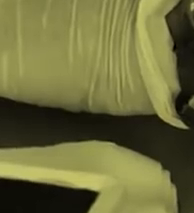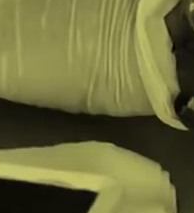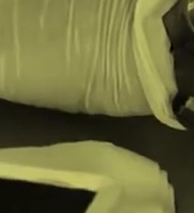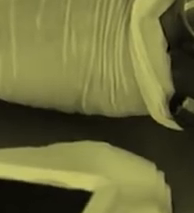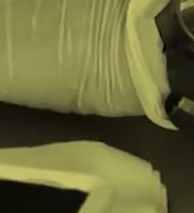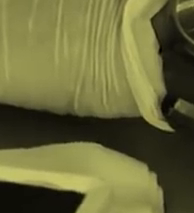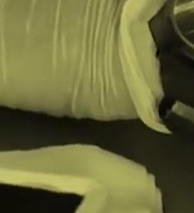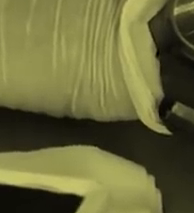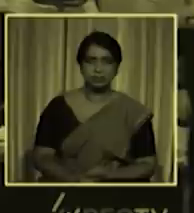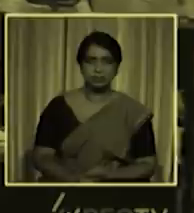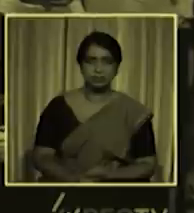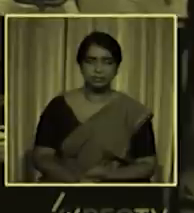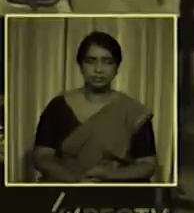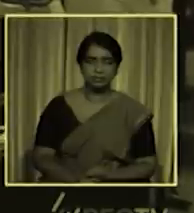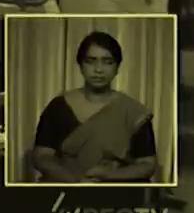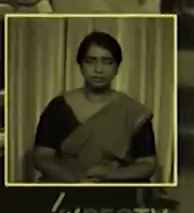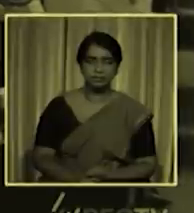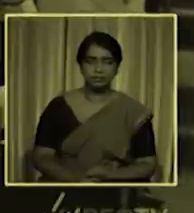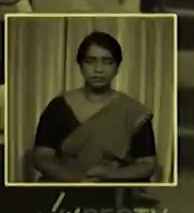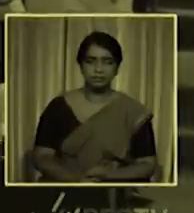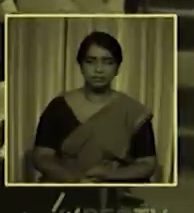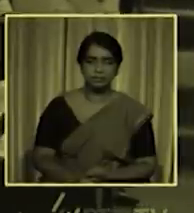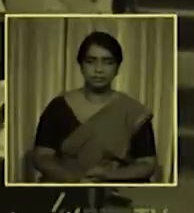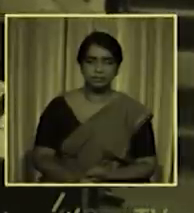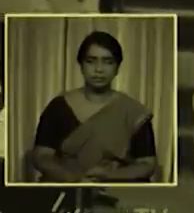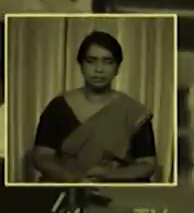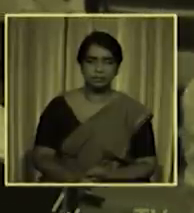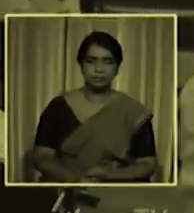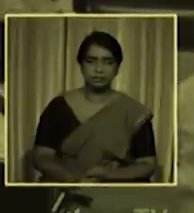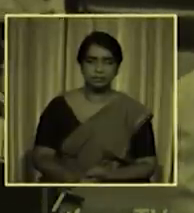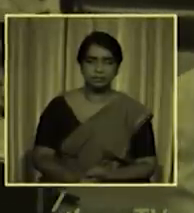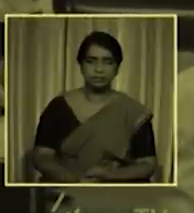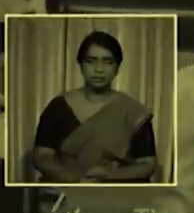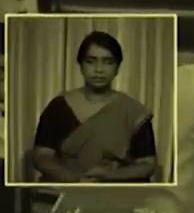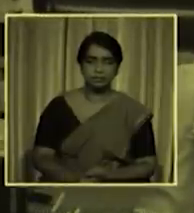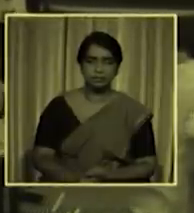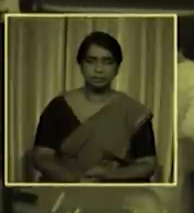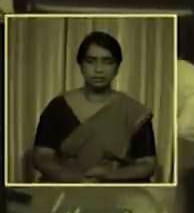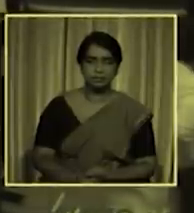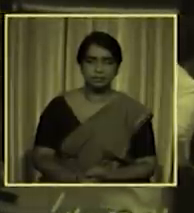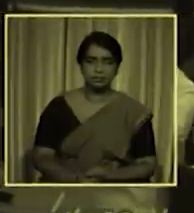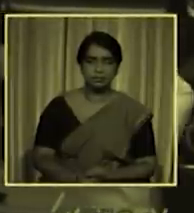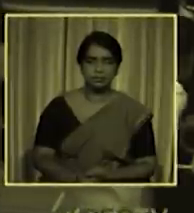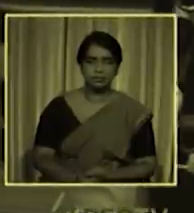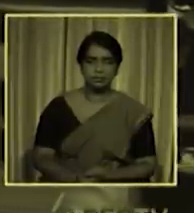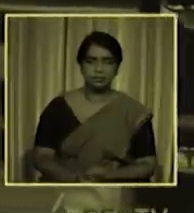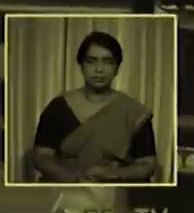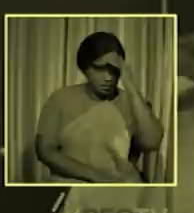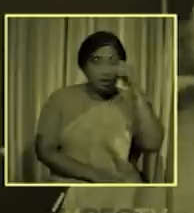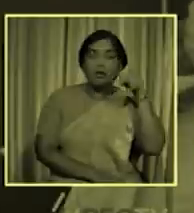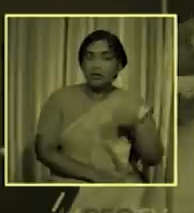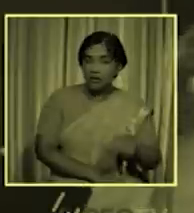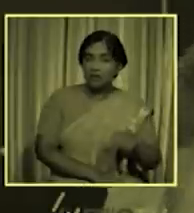පුළුවන් වේවි. මේ 225න් 95%ක්ම අනිවාර්යයෙන්ම දාන්නේ ඩීල්. ඒ ඩීල් පිටපස්සේ ඉන්නේ කවුද කියලා